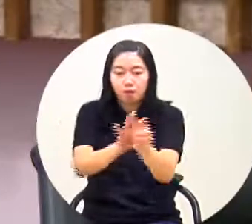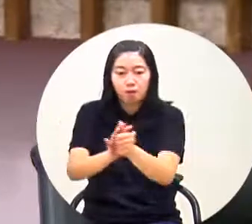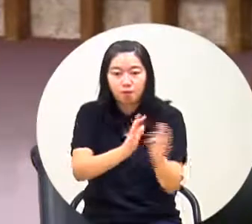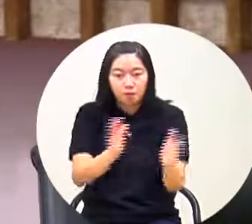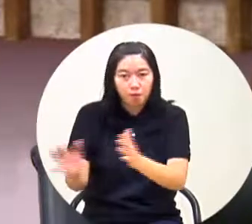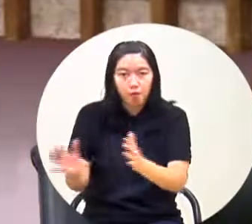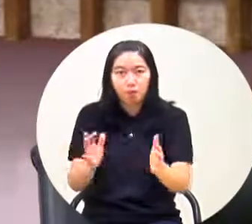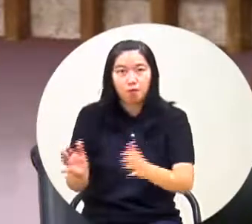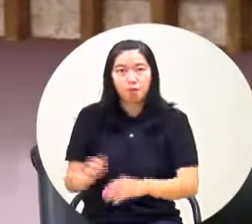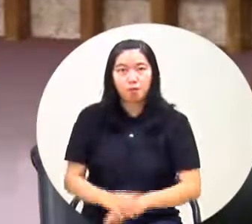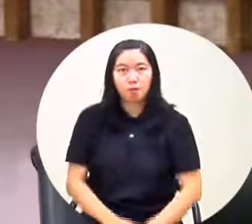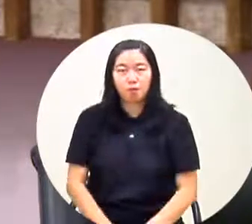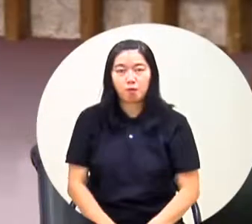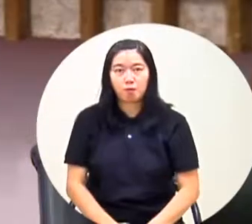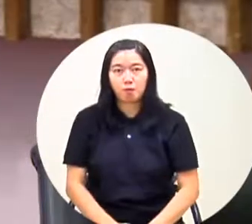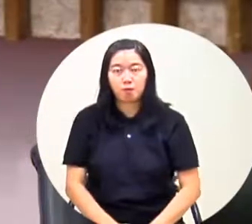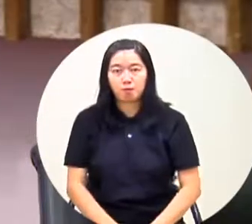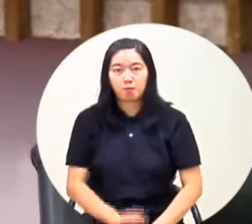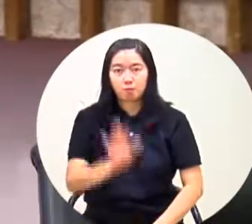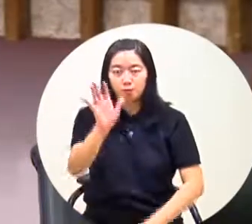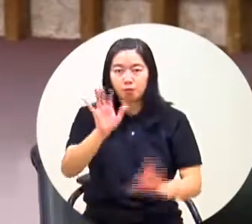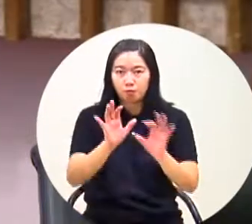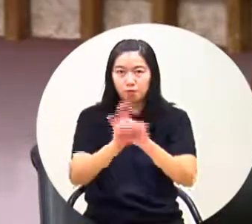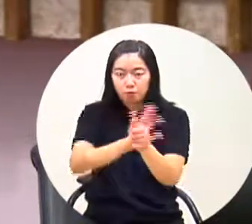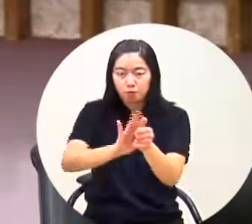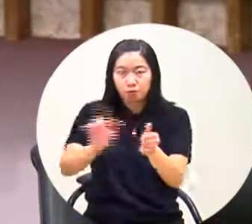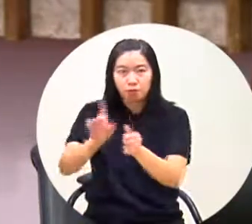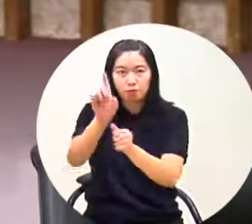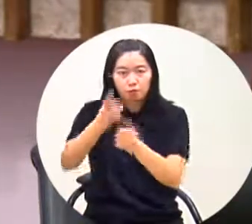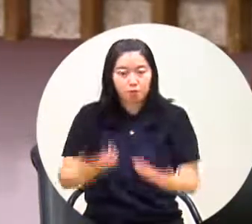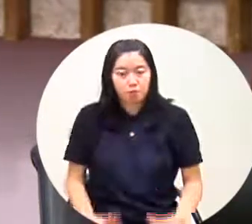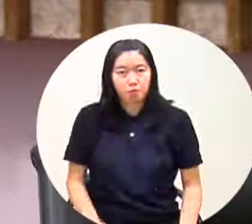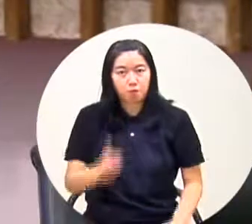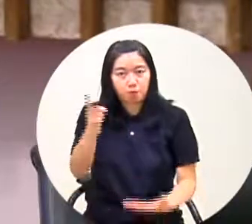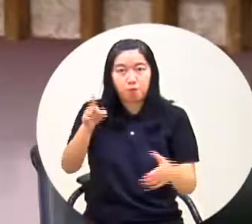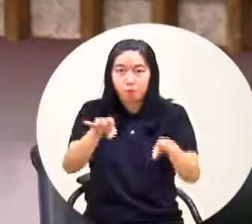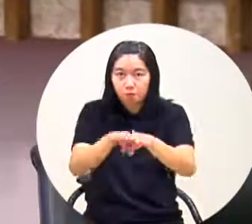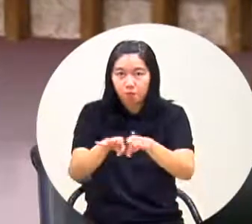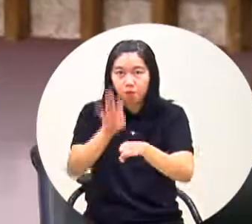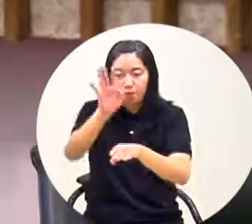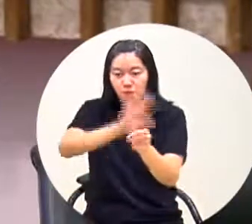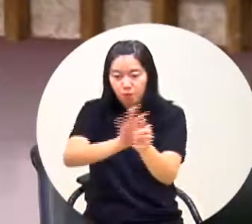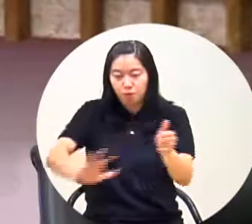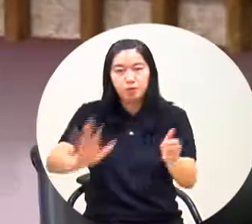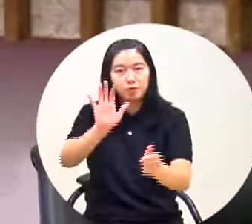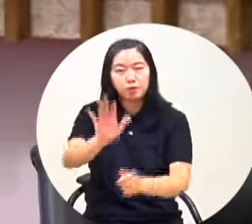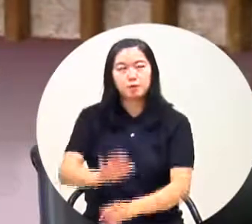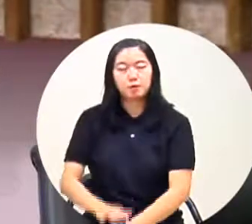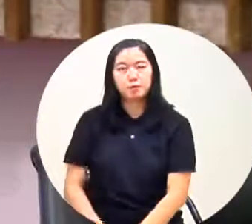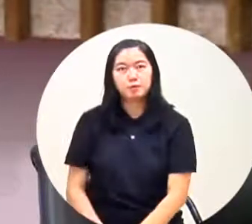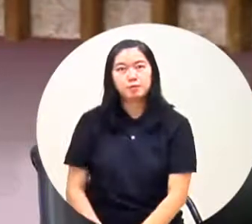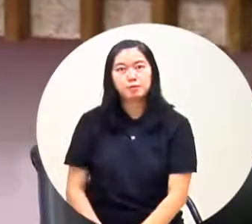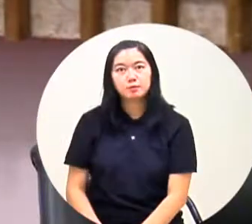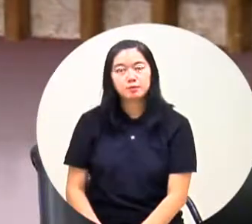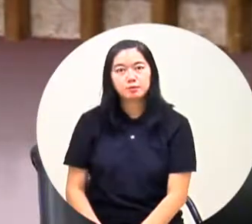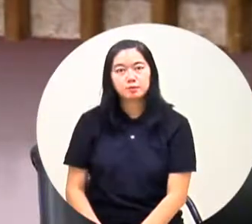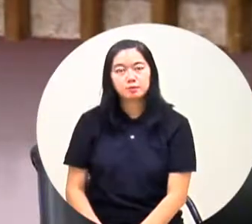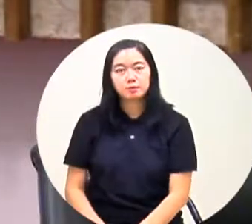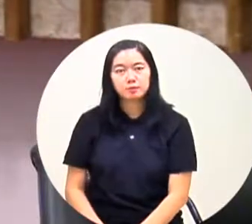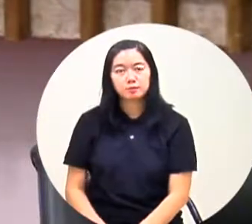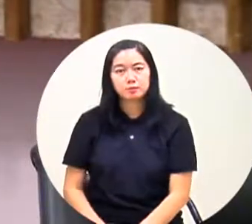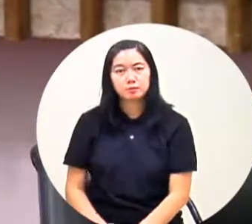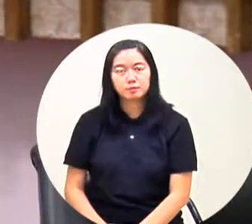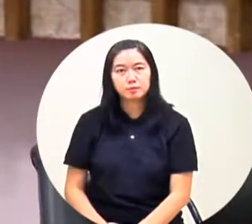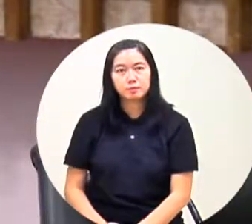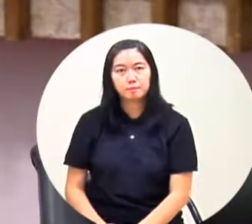为，拢有啊关系到呢，按医疗医疗按的这个啊医疗医疗的这个限制啦吼，啊，所以真济